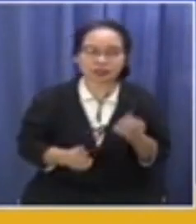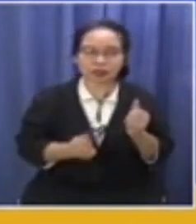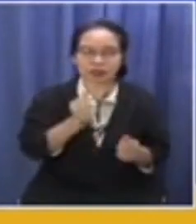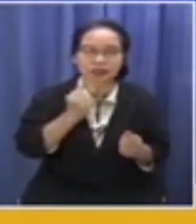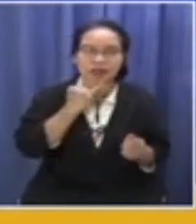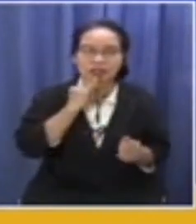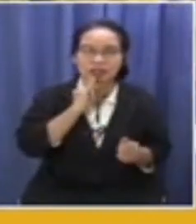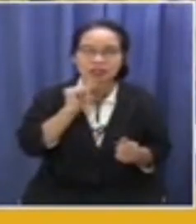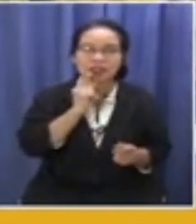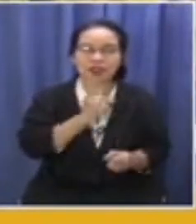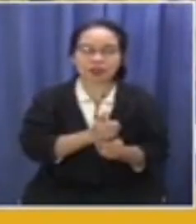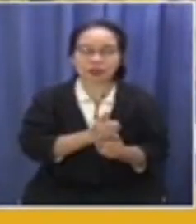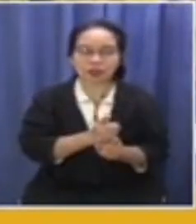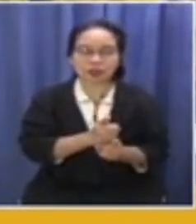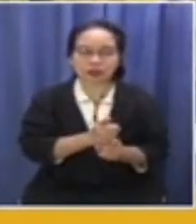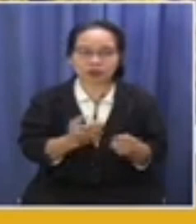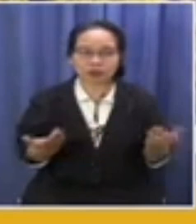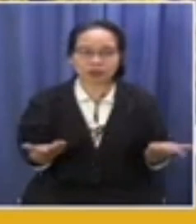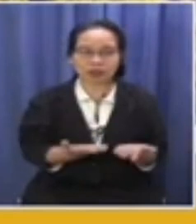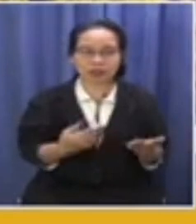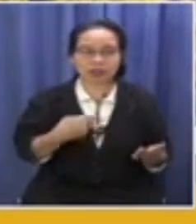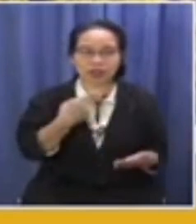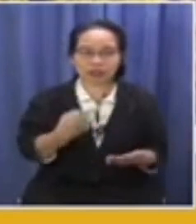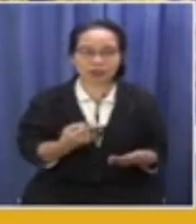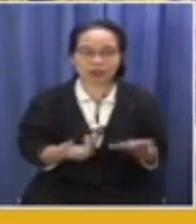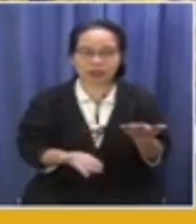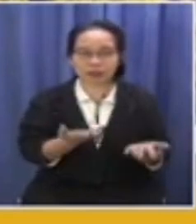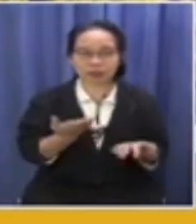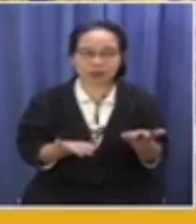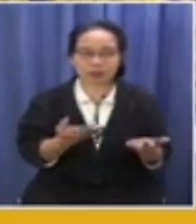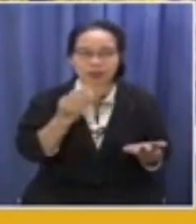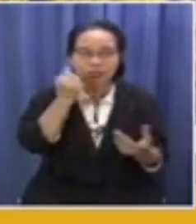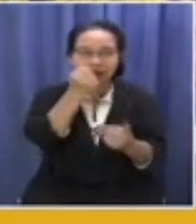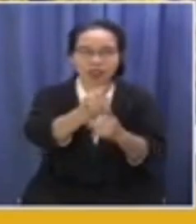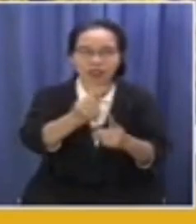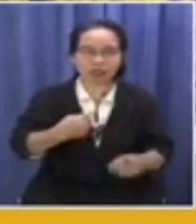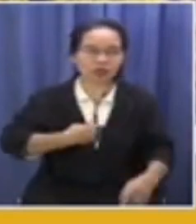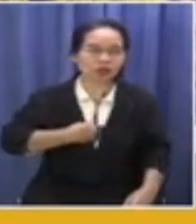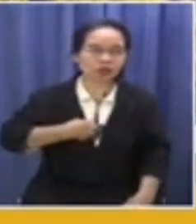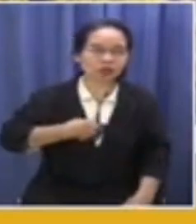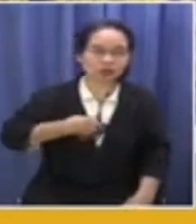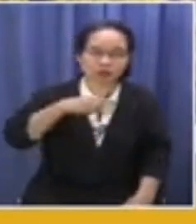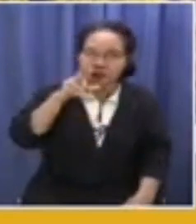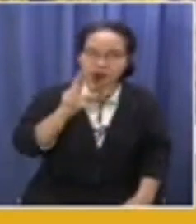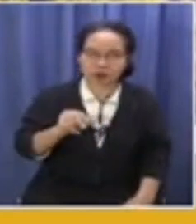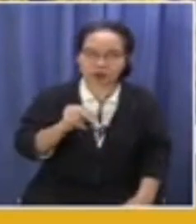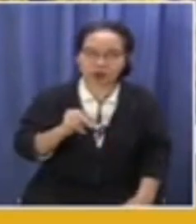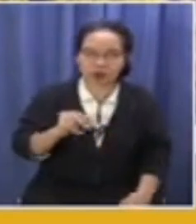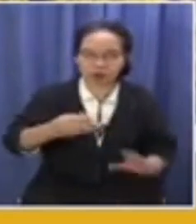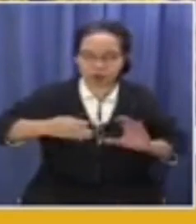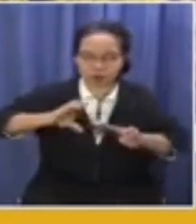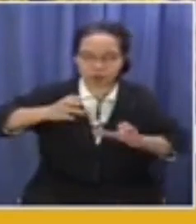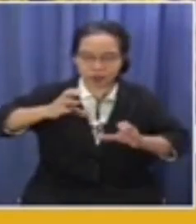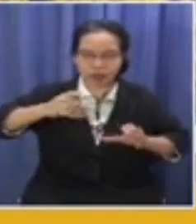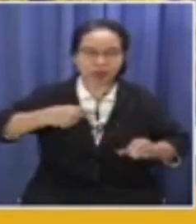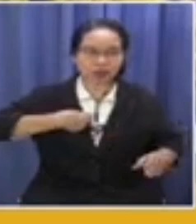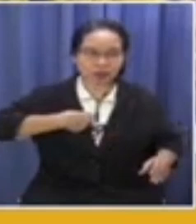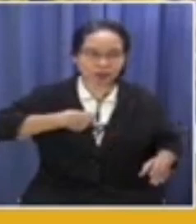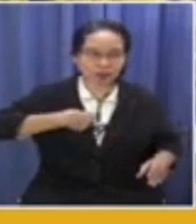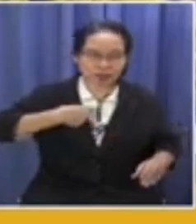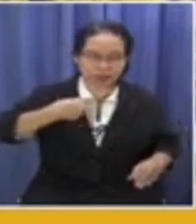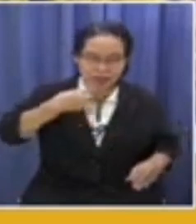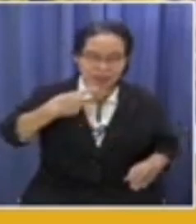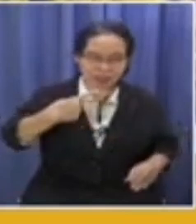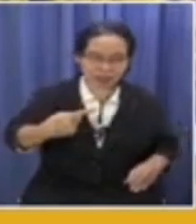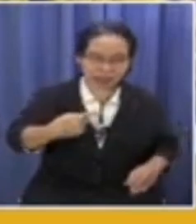ang totoo dito ko nga sinasabi baka sabihin nang Aatake ako e no kinukumpara ko lang yung